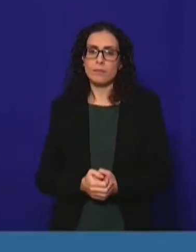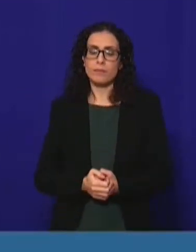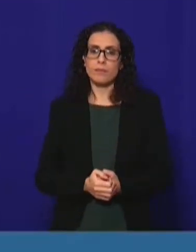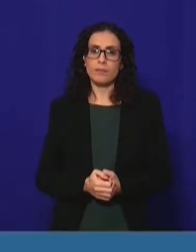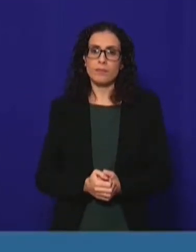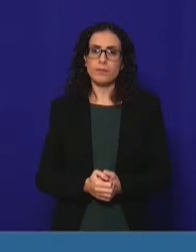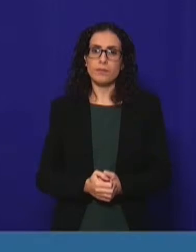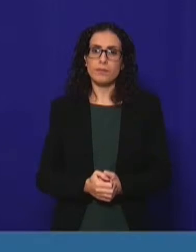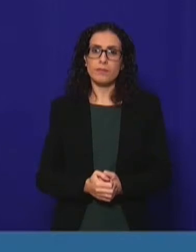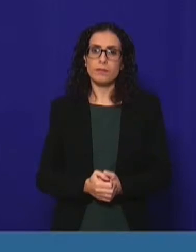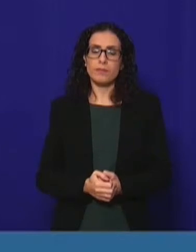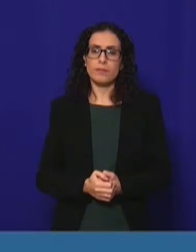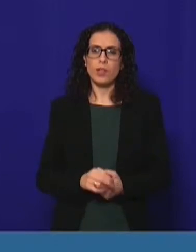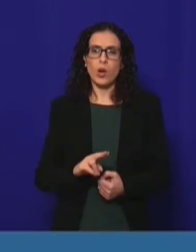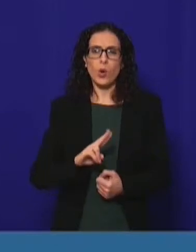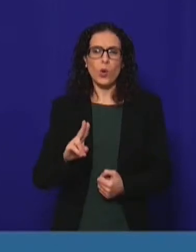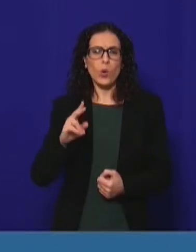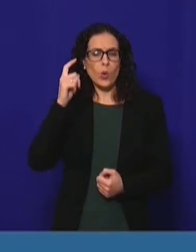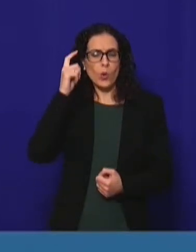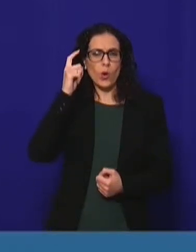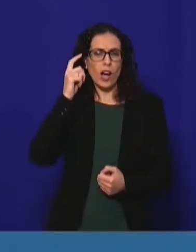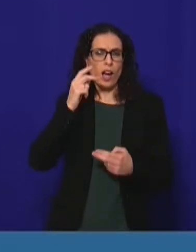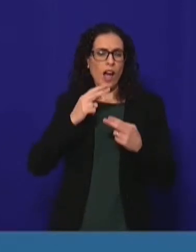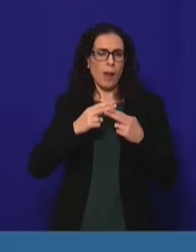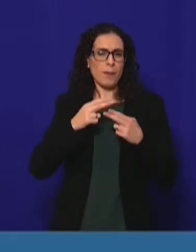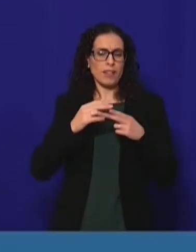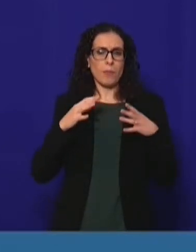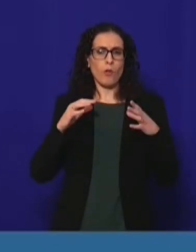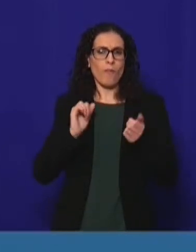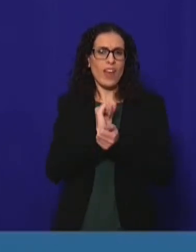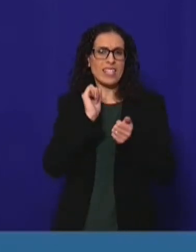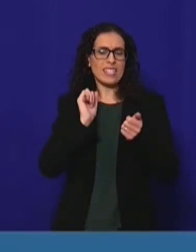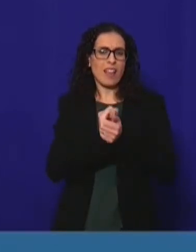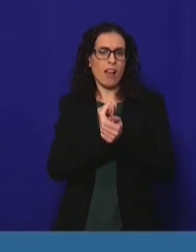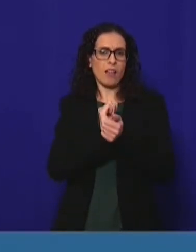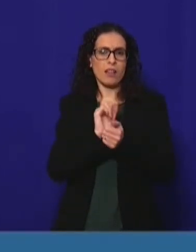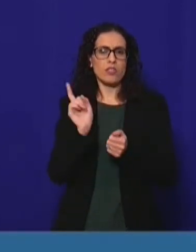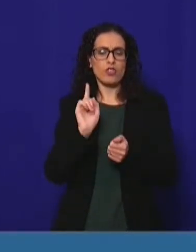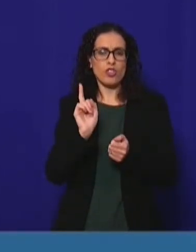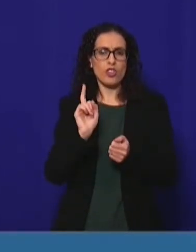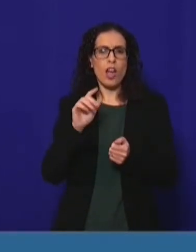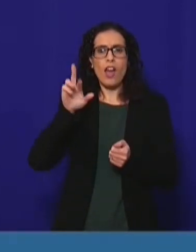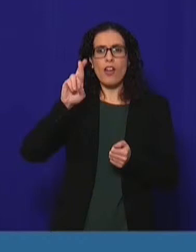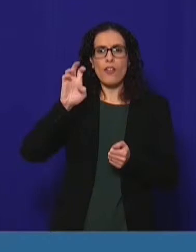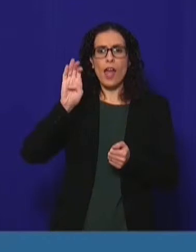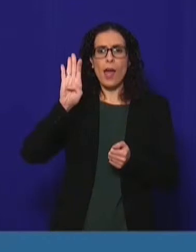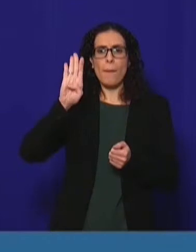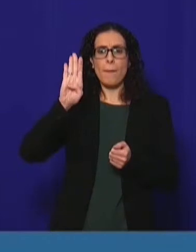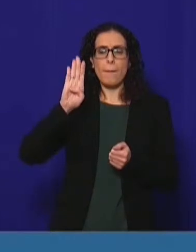ir-Repubblika hija fuqta daħlulna rapporti ta' tħassib minn soldati u anke ġenituri tagħhom